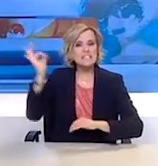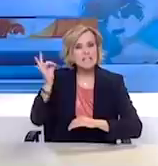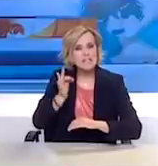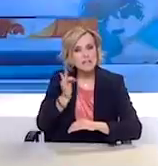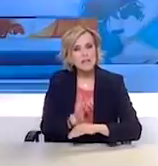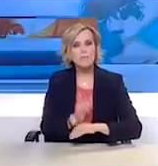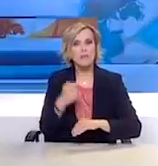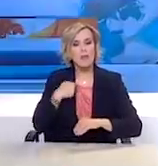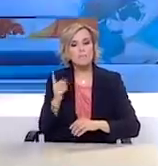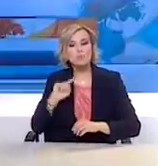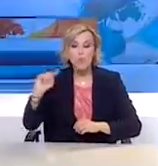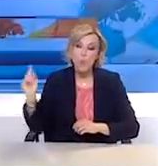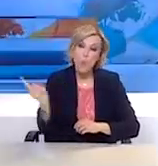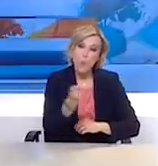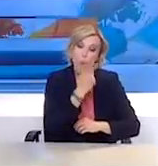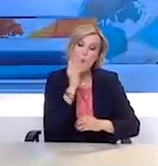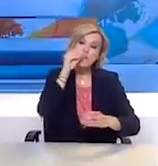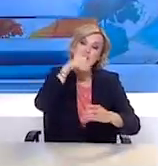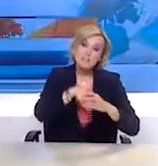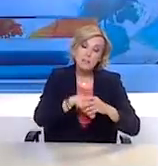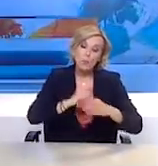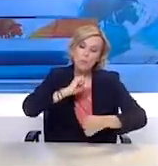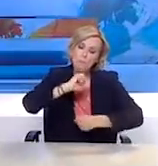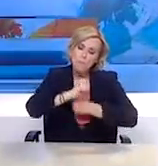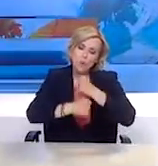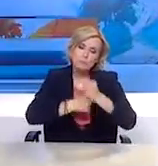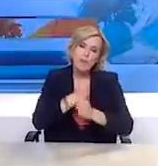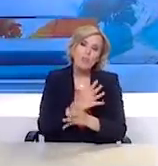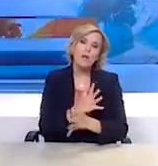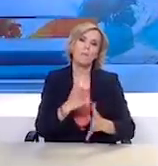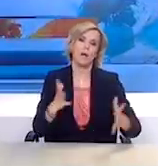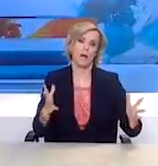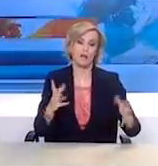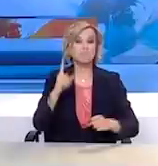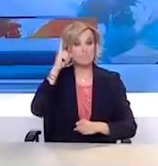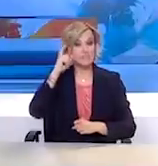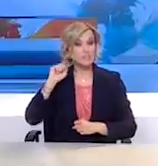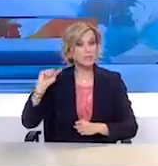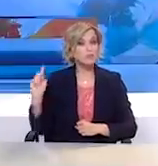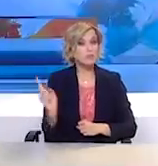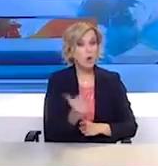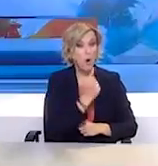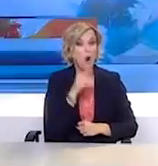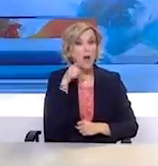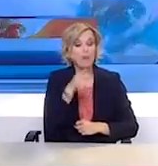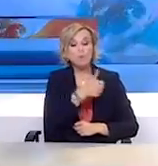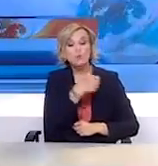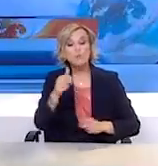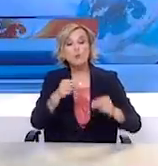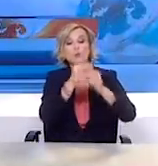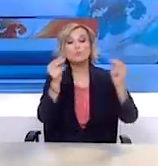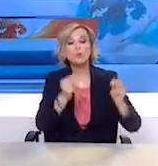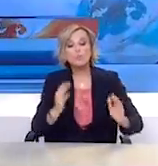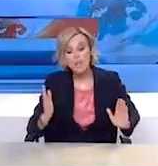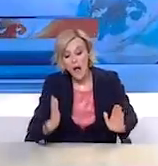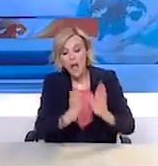καρτερικά συμμετέχουμε όλοι σε μια μοναδική συλλογική προσπάθεια. Γιατί όλοι ξέρουμε πλέον ότι μόνο έτσι μπορούμε να αντιμετωπίσουμε την υγειονομική κρίση που